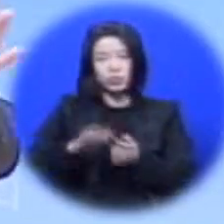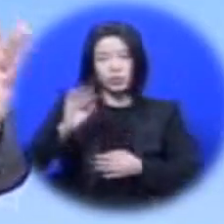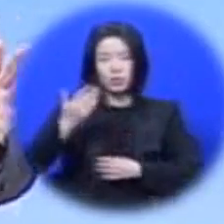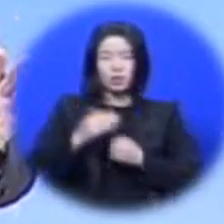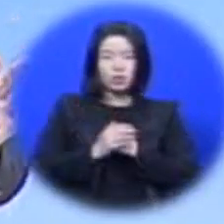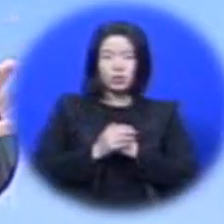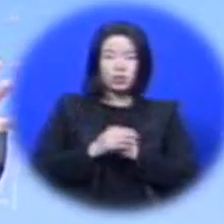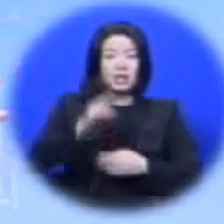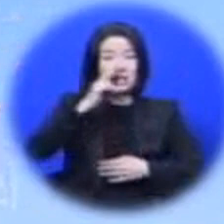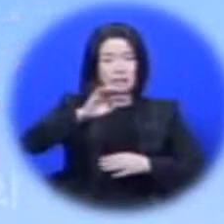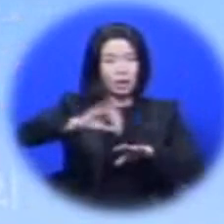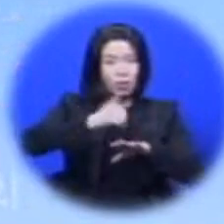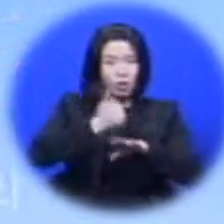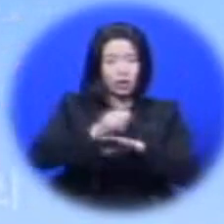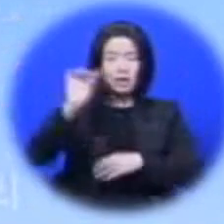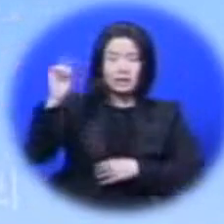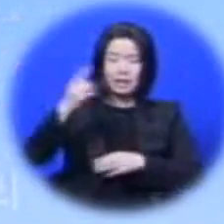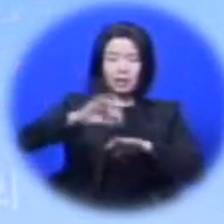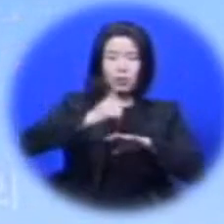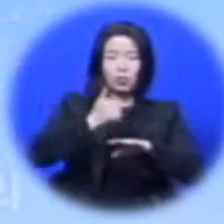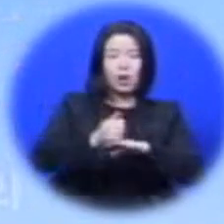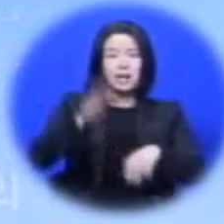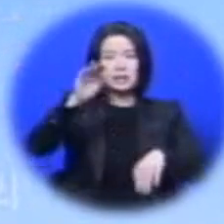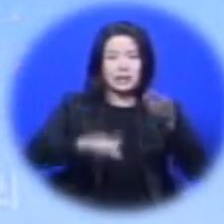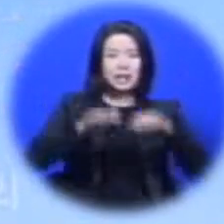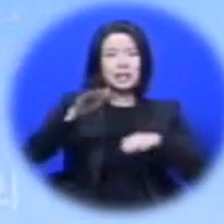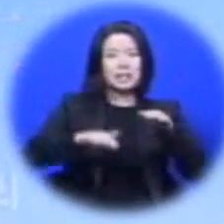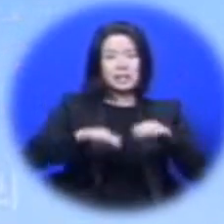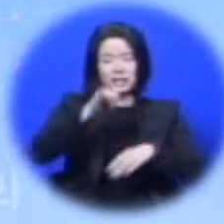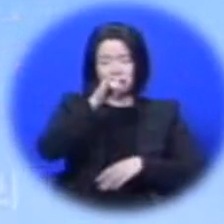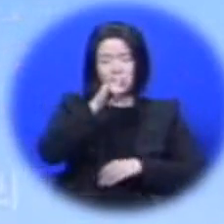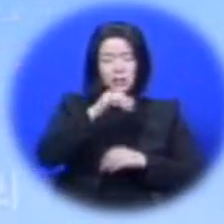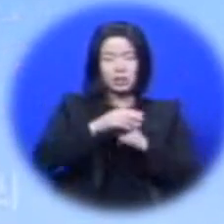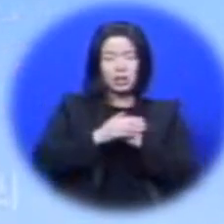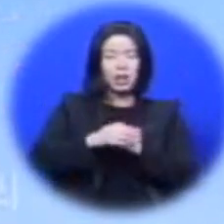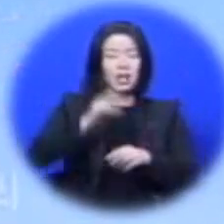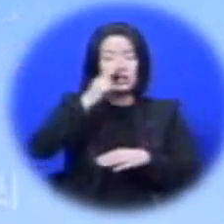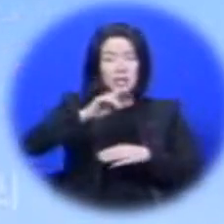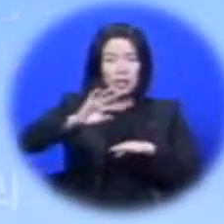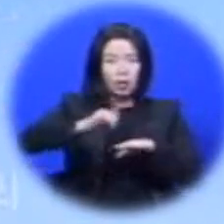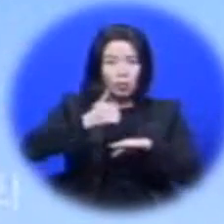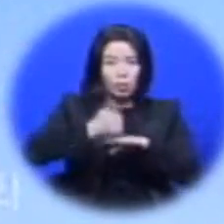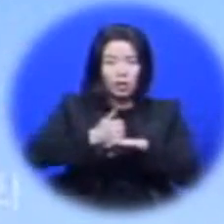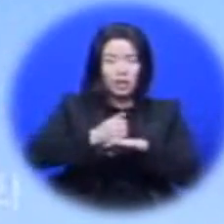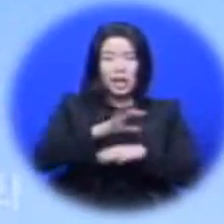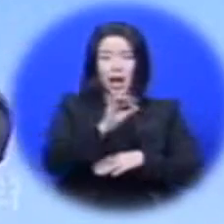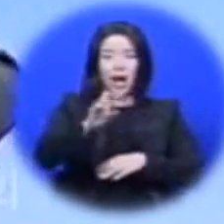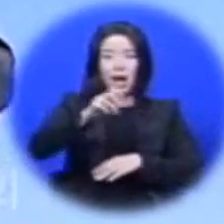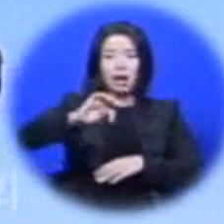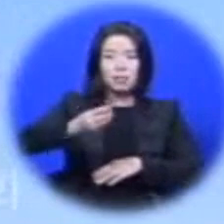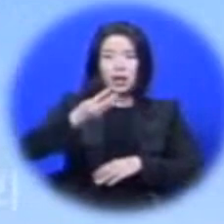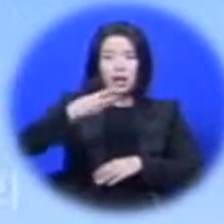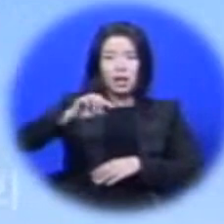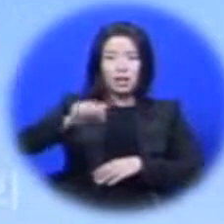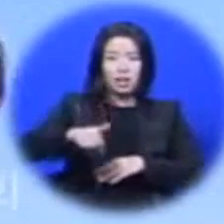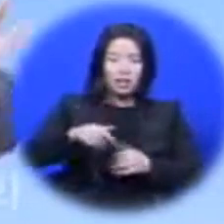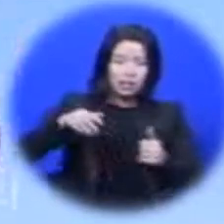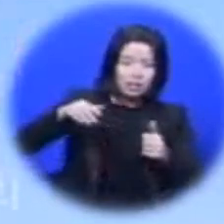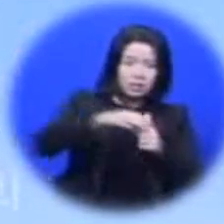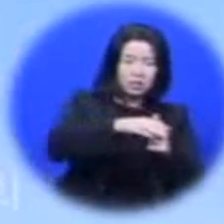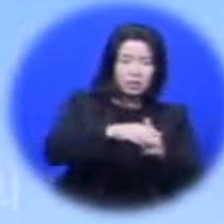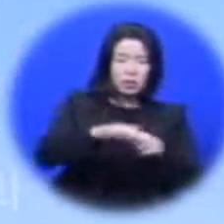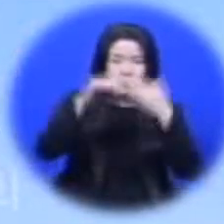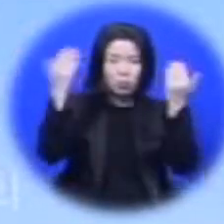사울 왕과 다윗 왕의 차이가 바로 이 차이입니다. 사울 왕이 아말렉을 치라고 하나님이 명령하실 때 모든 살아있는